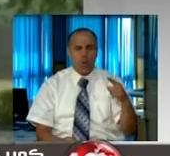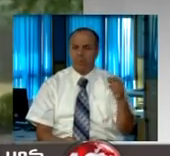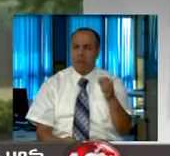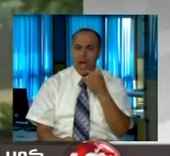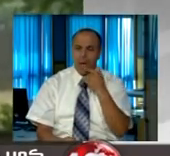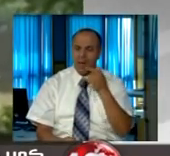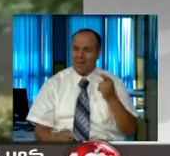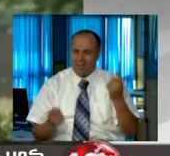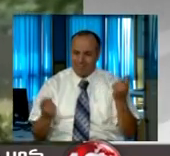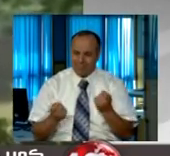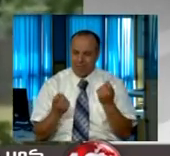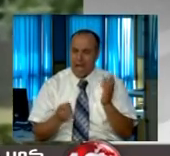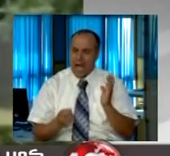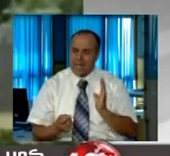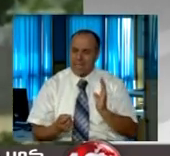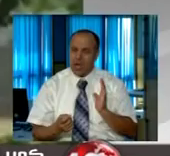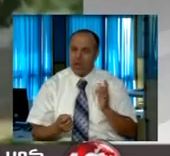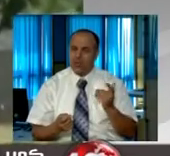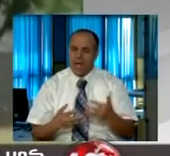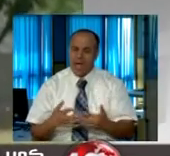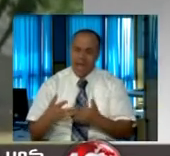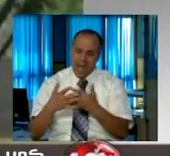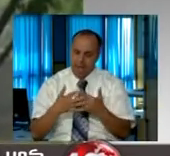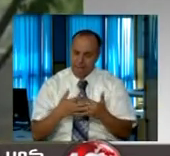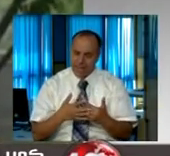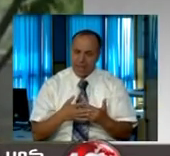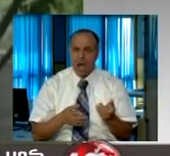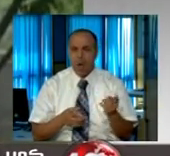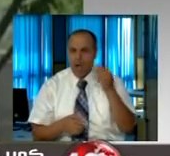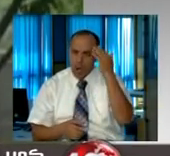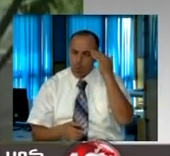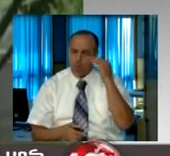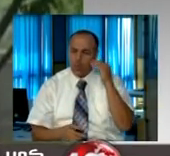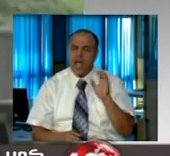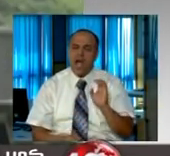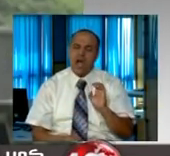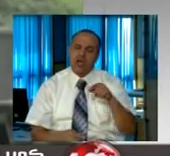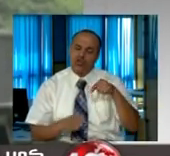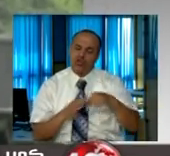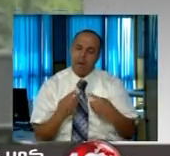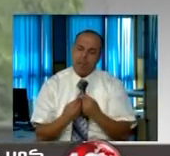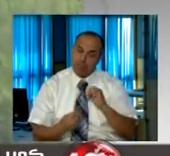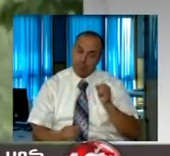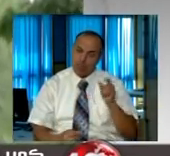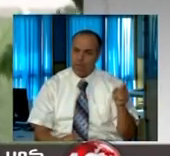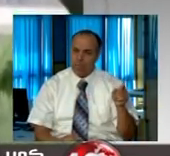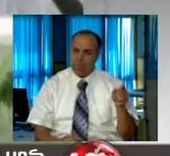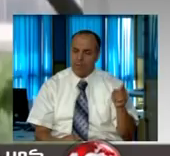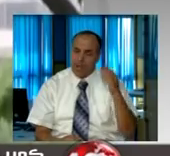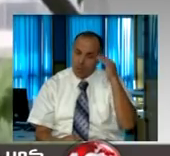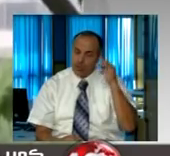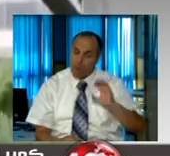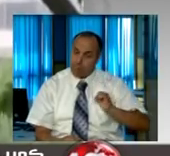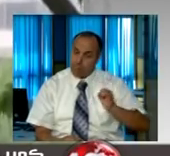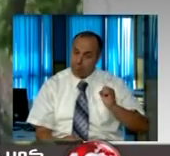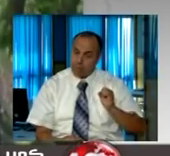على مناورات عسكرية مشتركة أجرتها كل من الولايات المتحدة الأمريكية مع كوريا الجنوبية. تعتقد بيونغيانغ